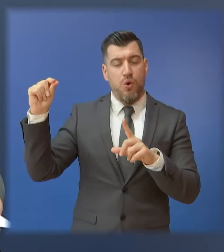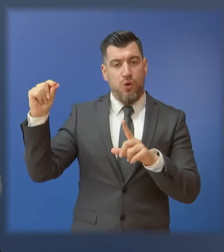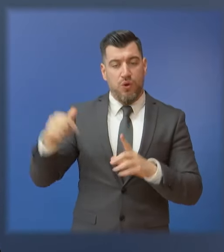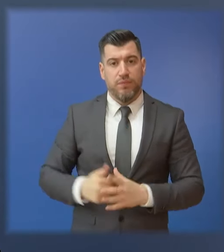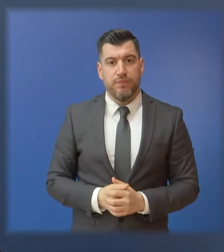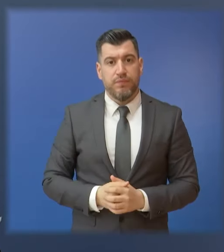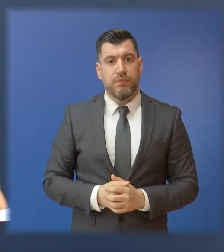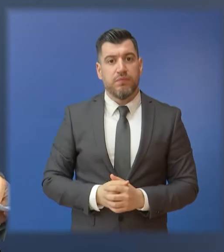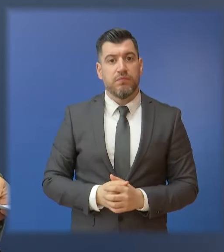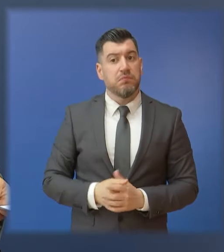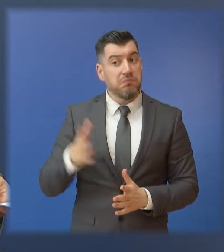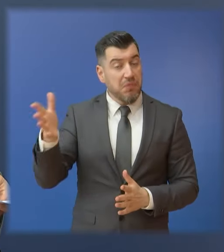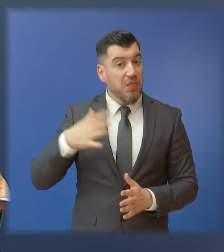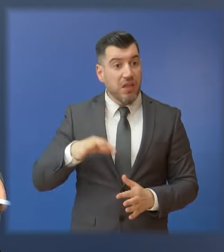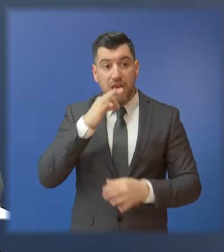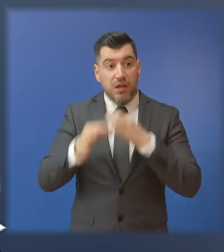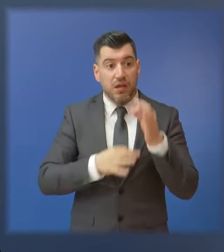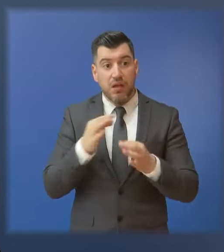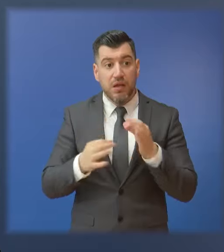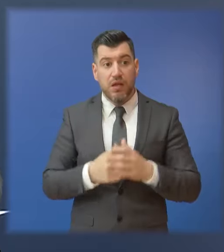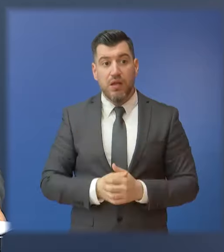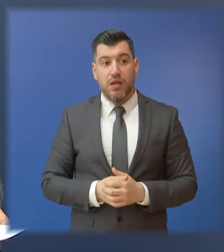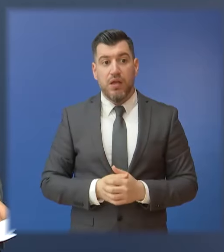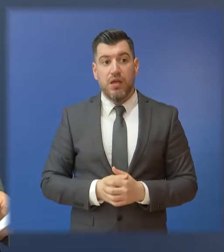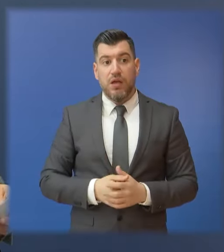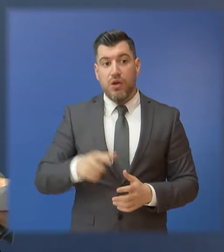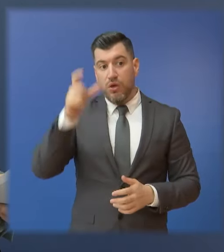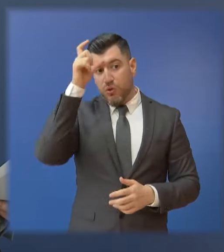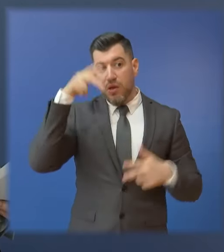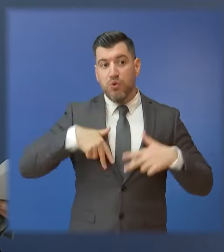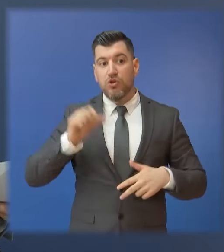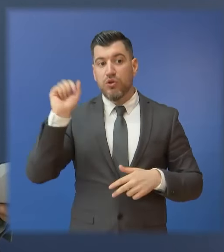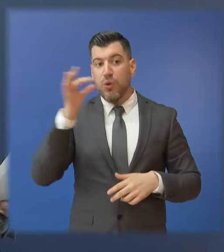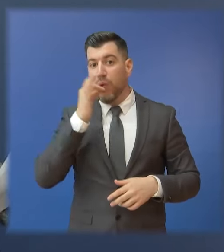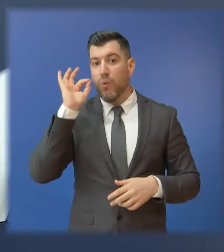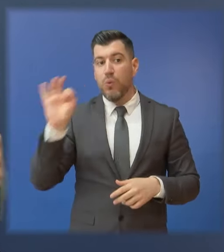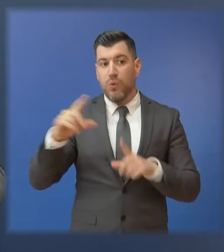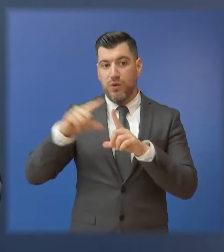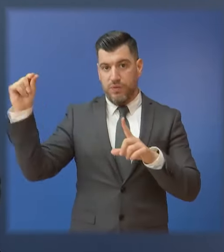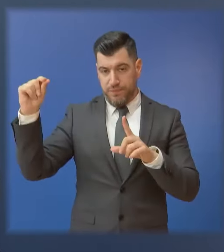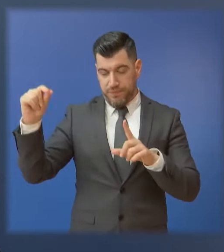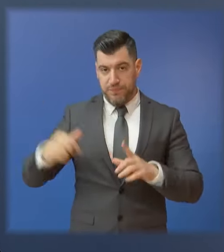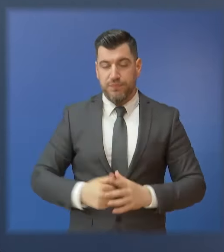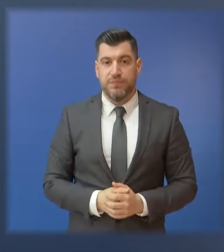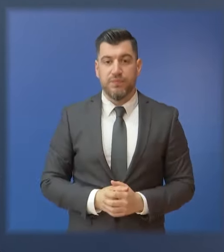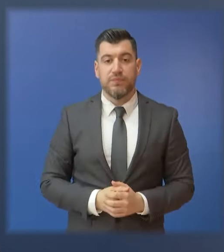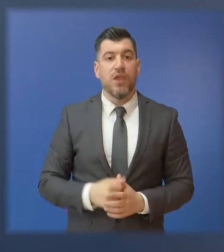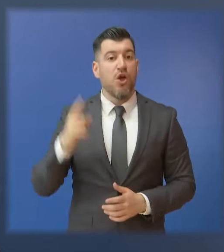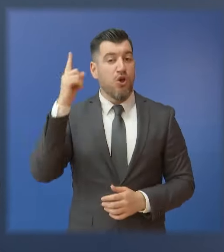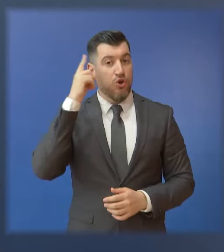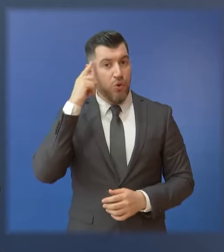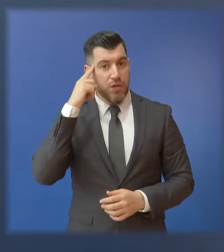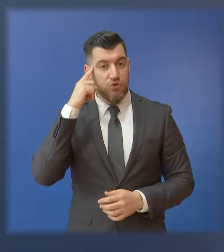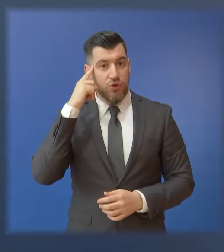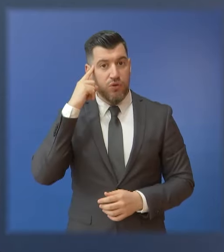έχετε να δώσετε κάποιες εξηγήσεις και στον ελληνικό λαό που τα παρακολουθεί αυτά νομίζω ότι όπως